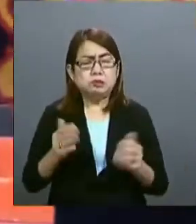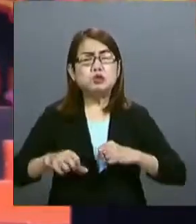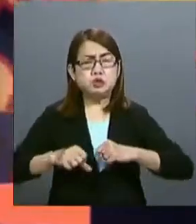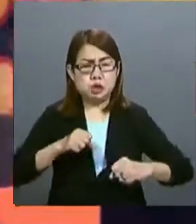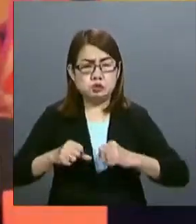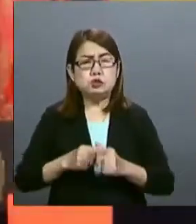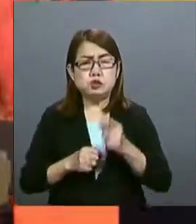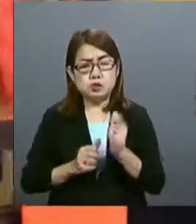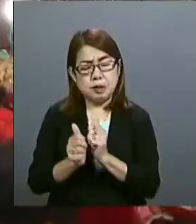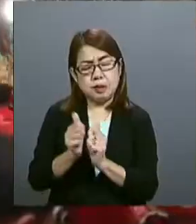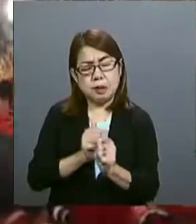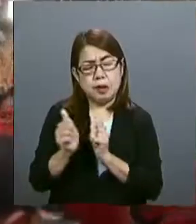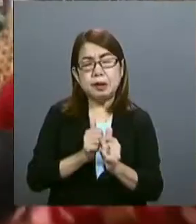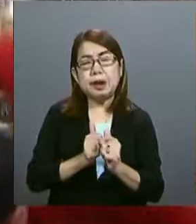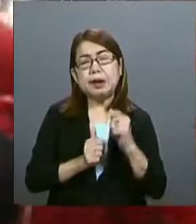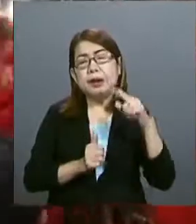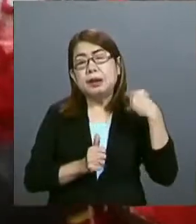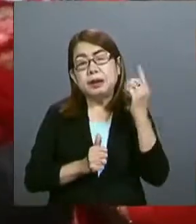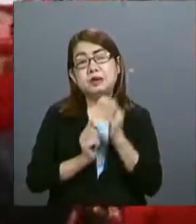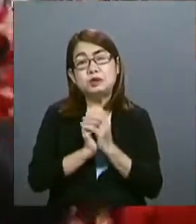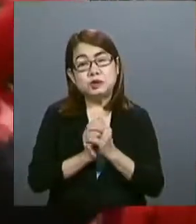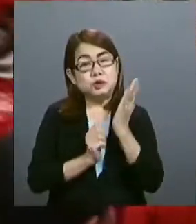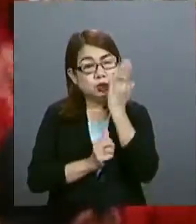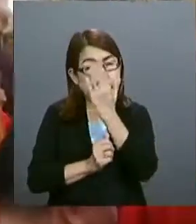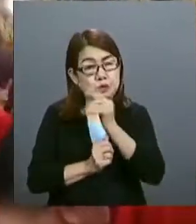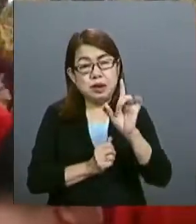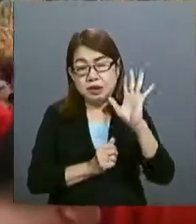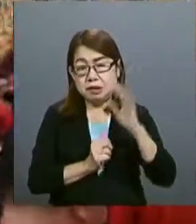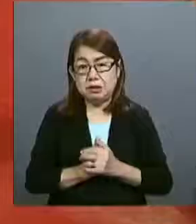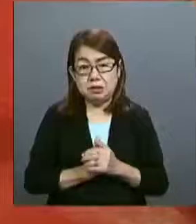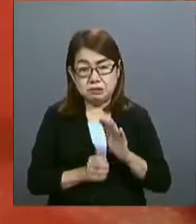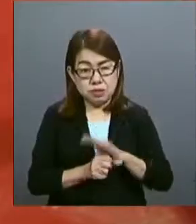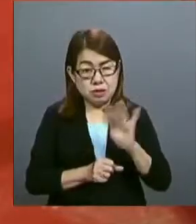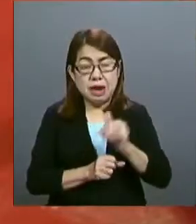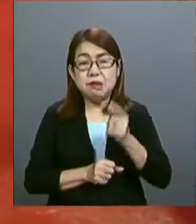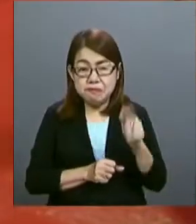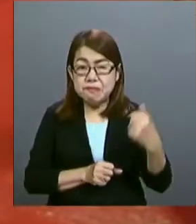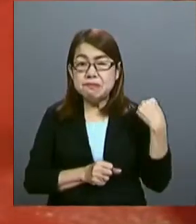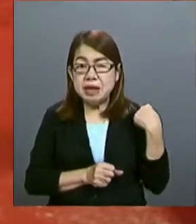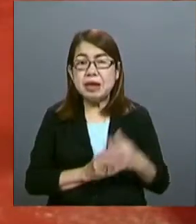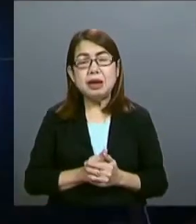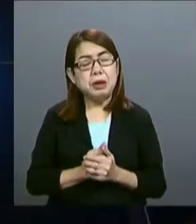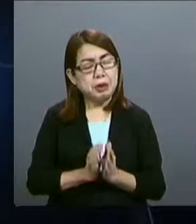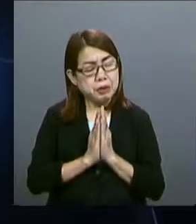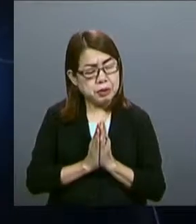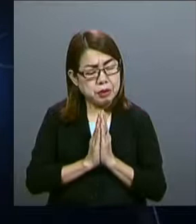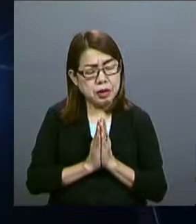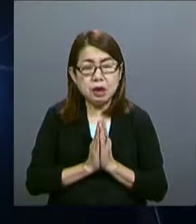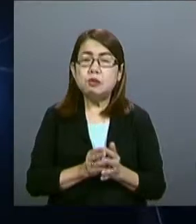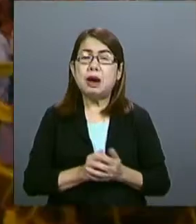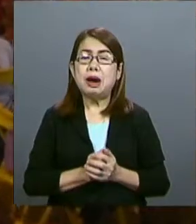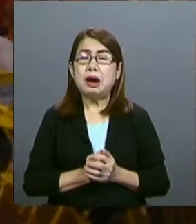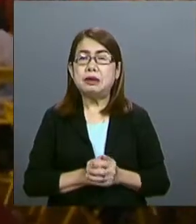ประกวดมิสอาหมวยเท่านั้นแต่ยังเป็นเทศกาลเพื่อเฉลิมฉลองกราบไหว้สิ่งศักดิ์สิทธิ์เจ้าแม่กวนอิ